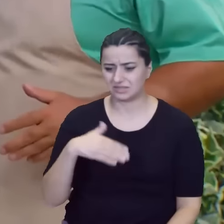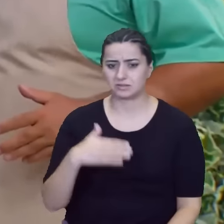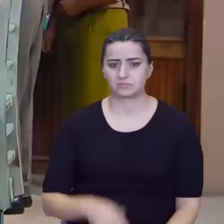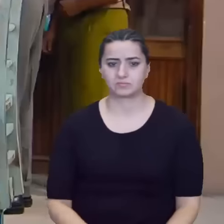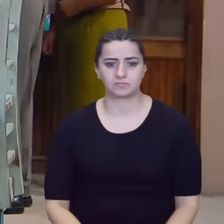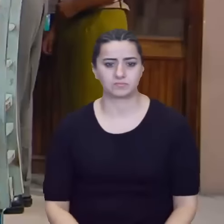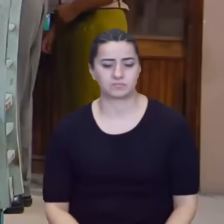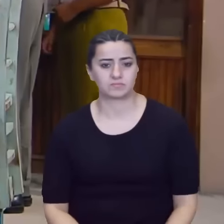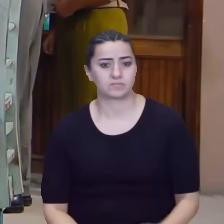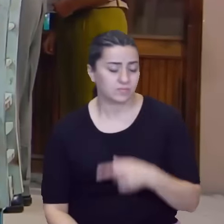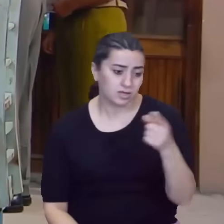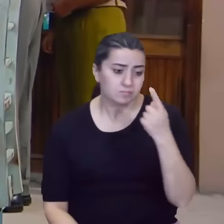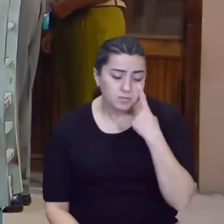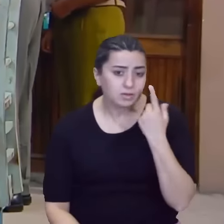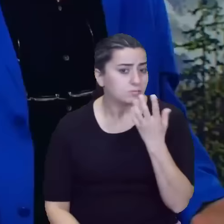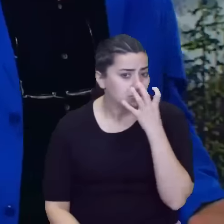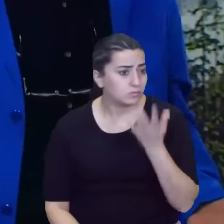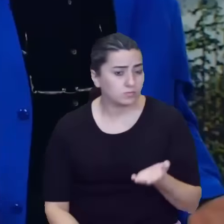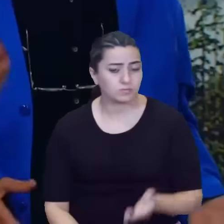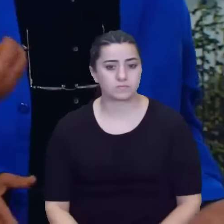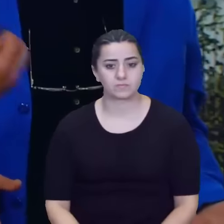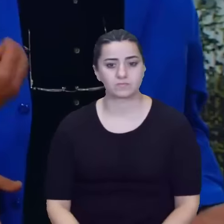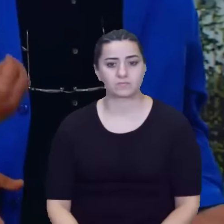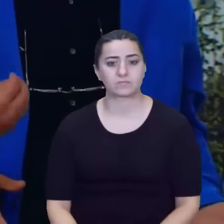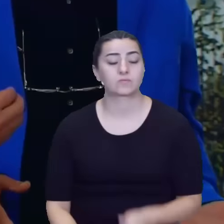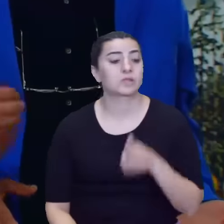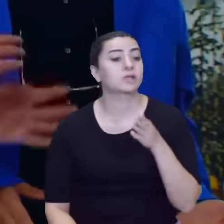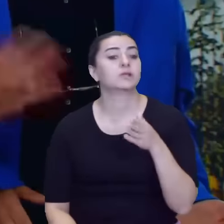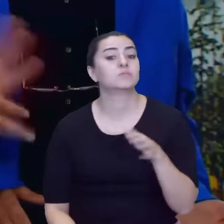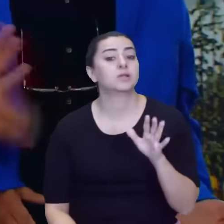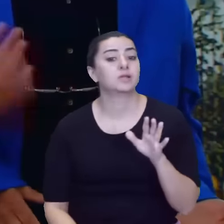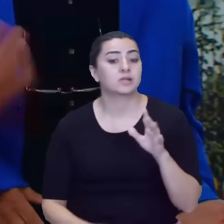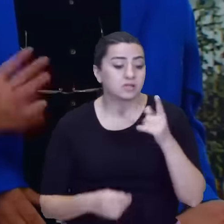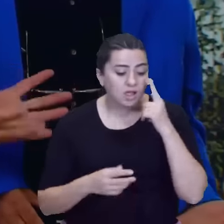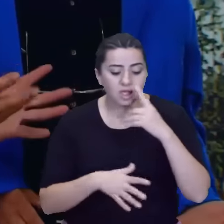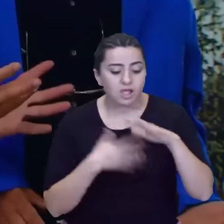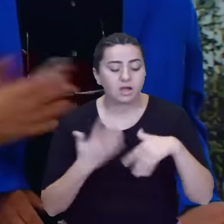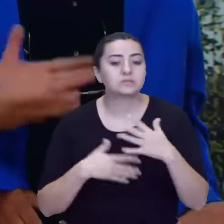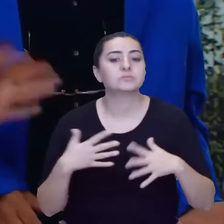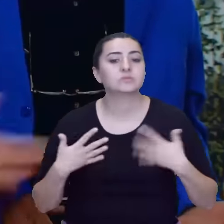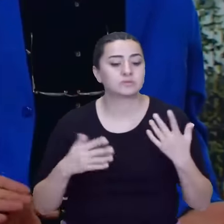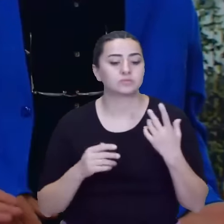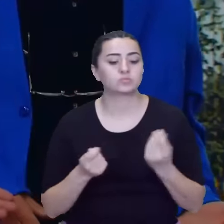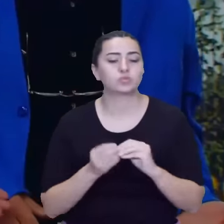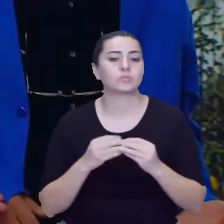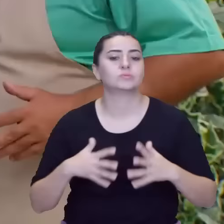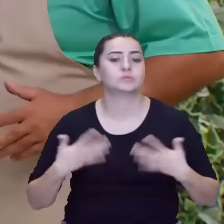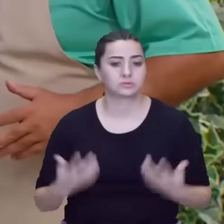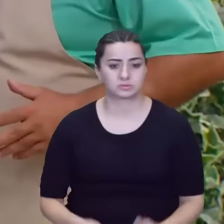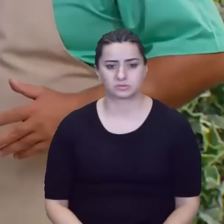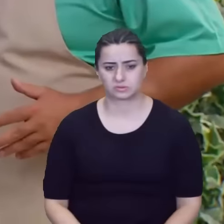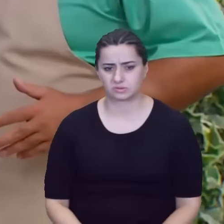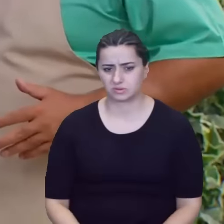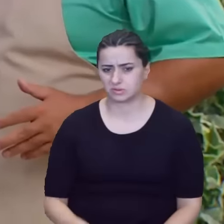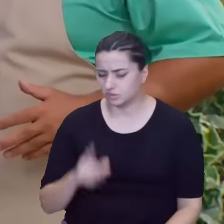şunu ya. Tamam. Hadi tamam ya, hadi girip bakalım abi, niye bekliyoruz ya? Ya girmeyelim, girmeyelim. Delil melil karıştırmayalım. Başımıza iş alırız sonra ya.